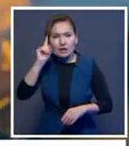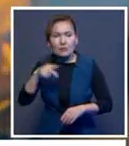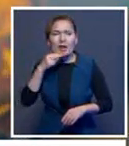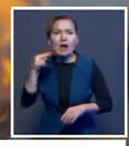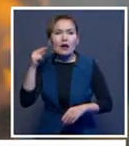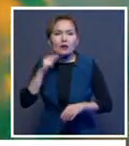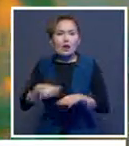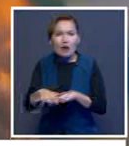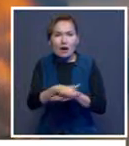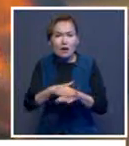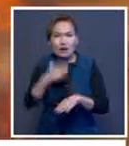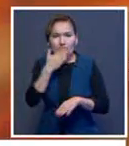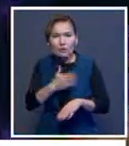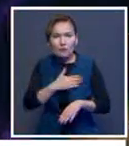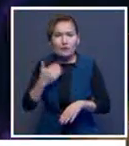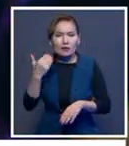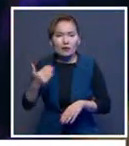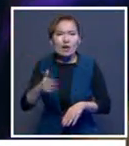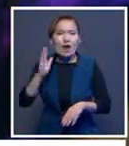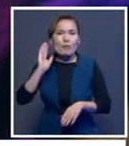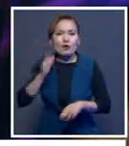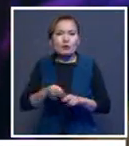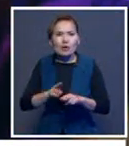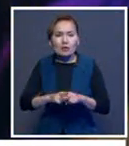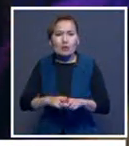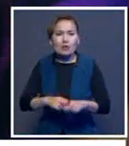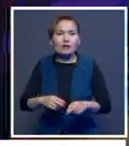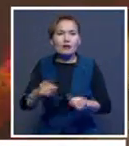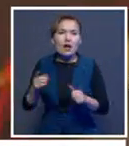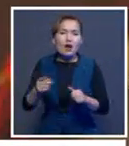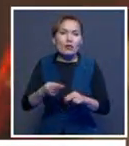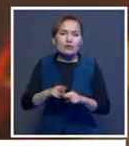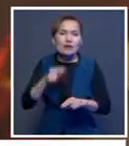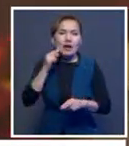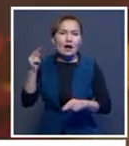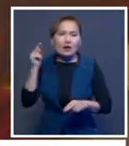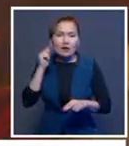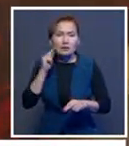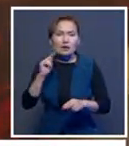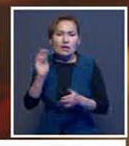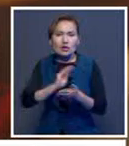аудиториясы өте жақсы көреді. Құдайберген алдағы концертте Юань есімді композитор жазған әнді